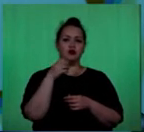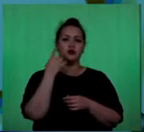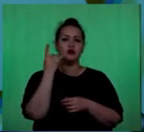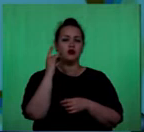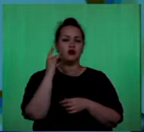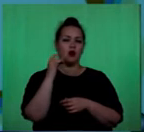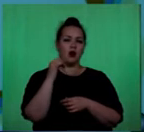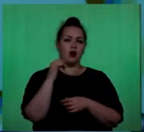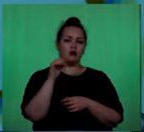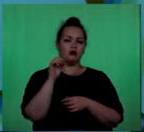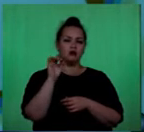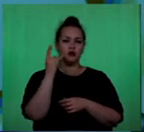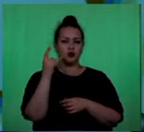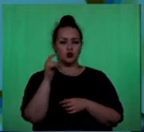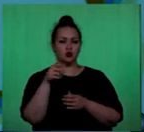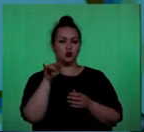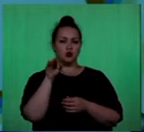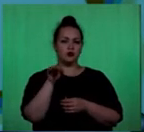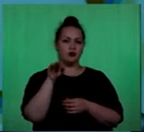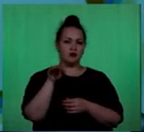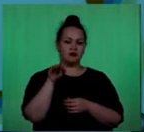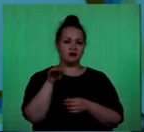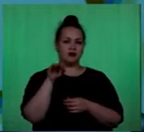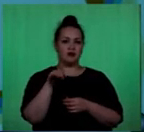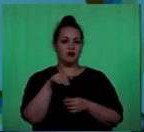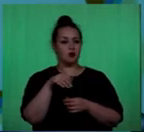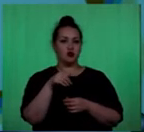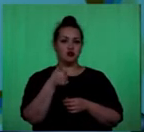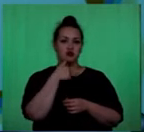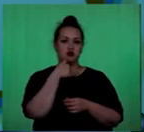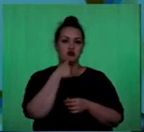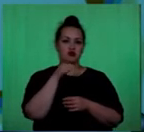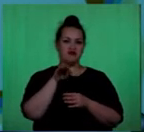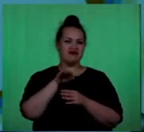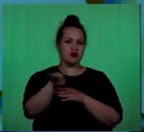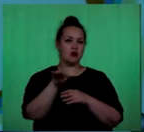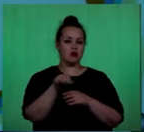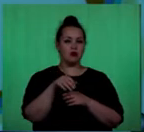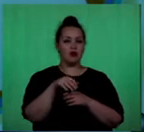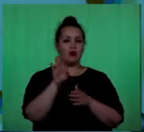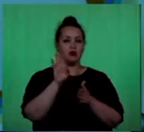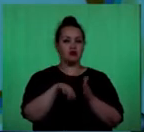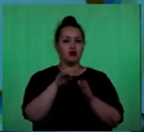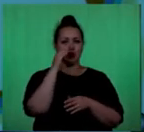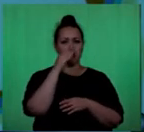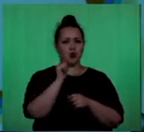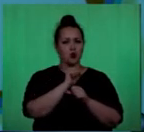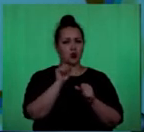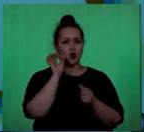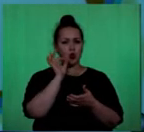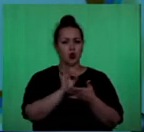машину давай запустим ее предложил к русам без папы нельзя ответил малыш